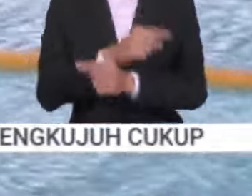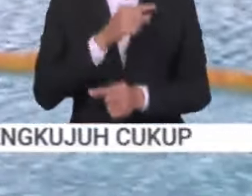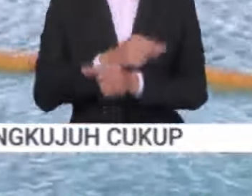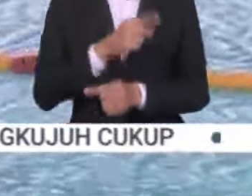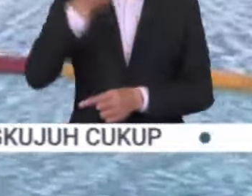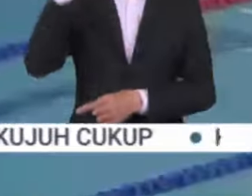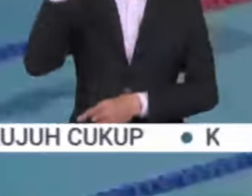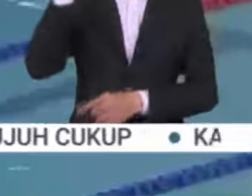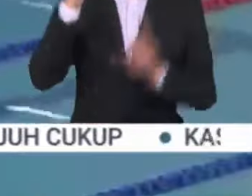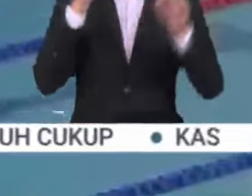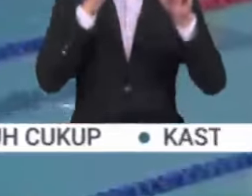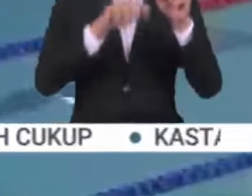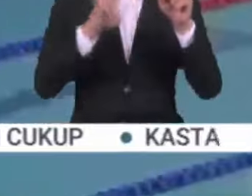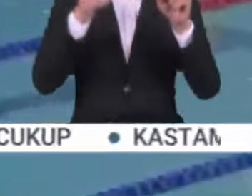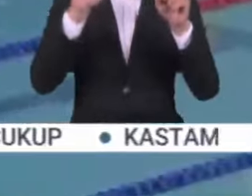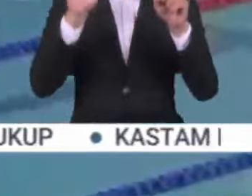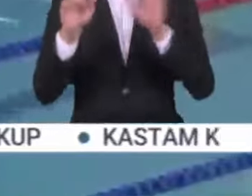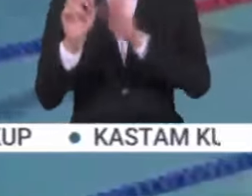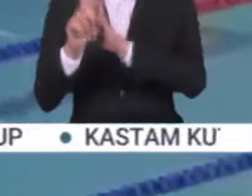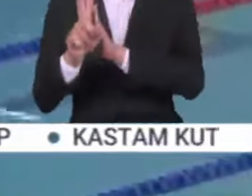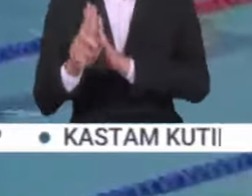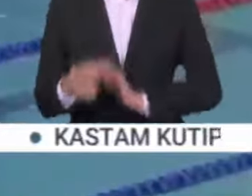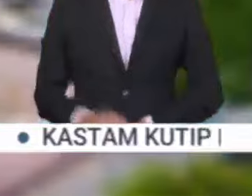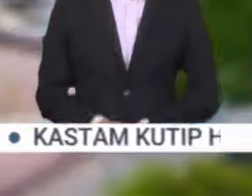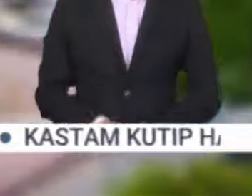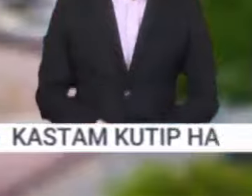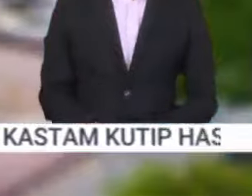mencatat masa 1 minit 49 saat.